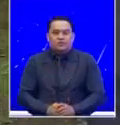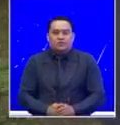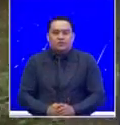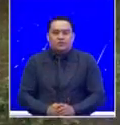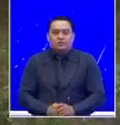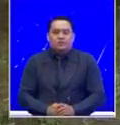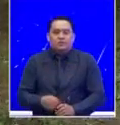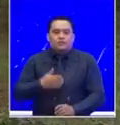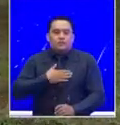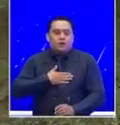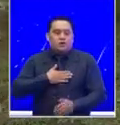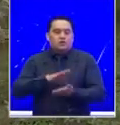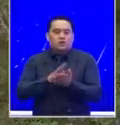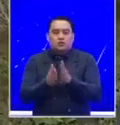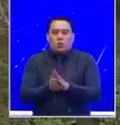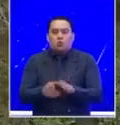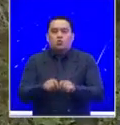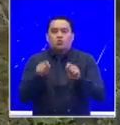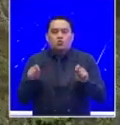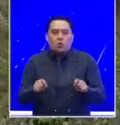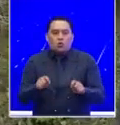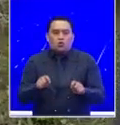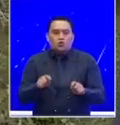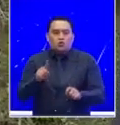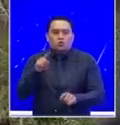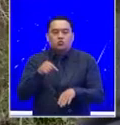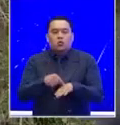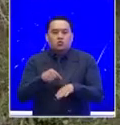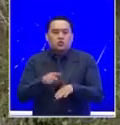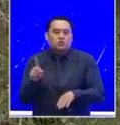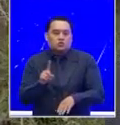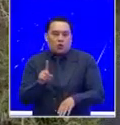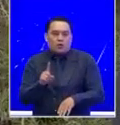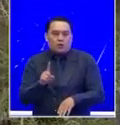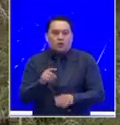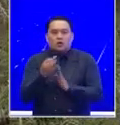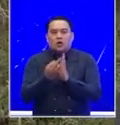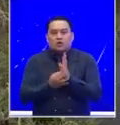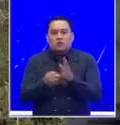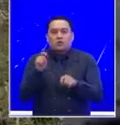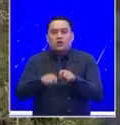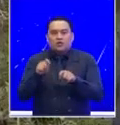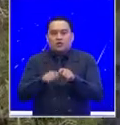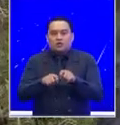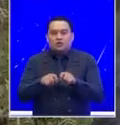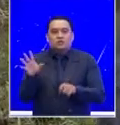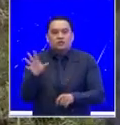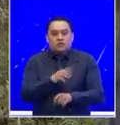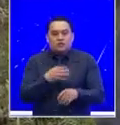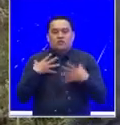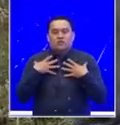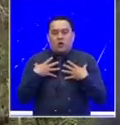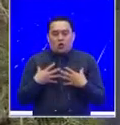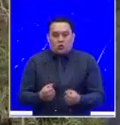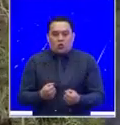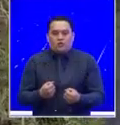самые максимальные условия создать, чтобы вы дискомфорт не чувствовали. Сразу же вам тесты провели, видите. И слава богу, все